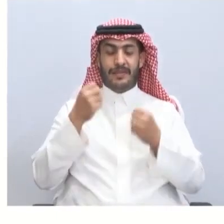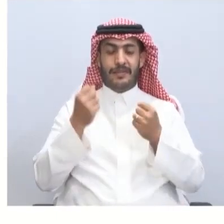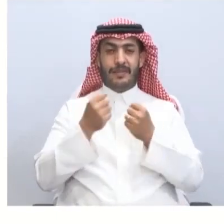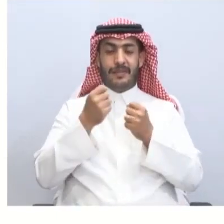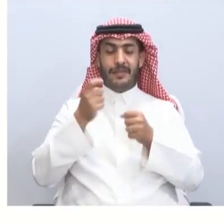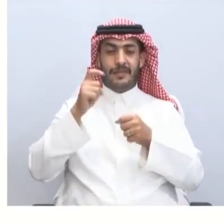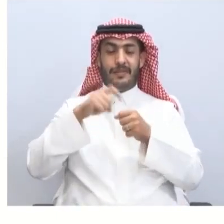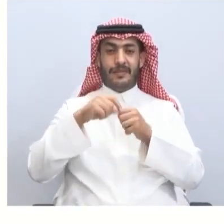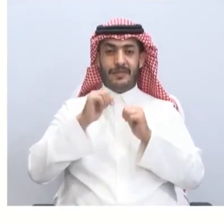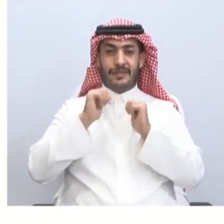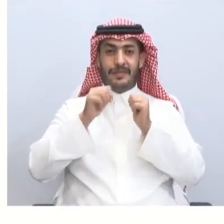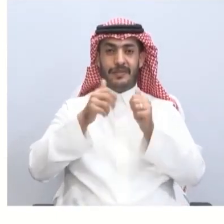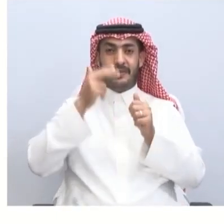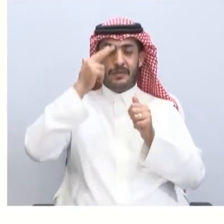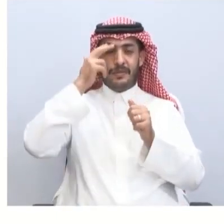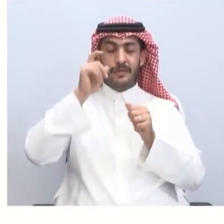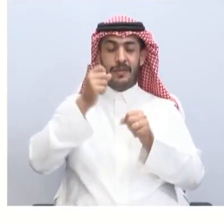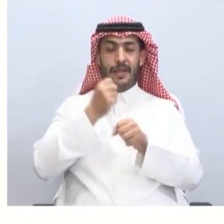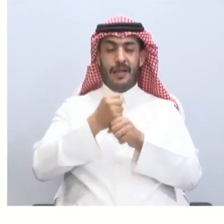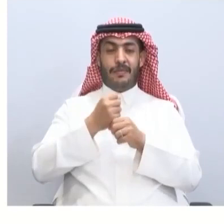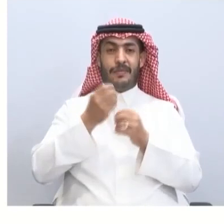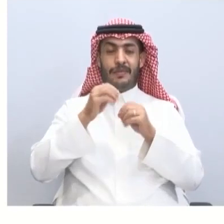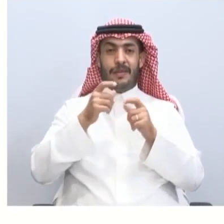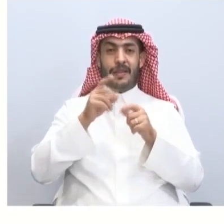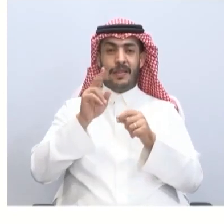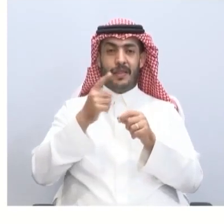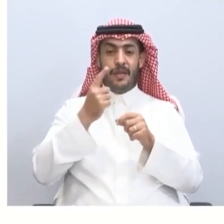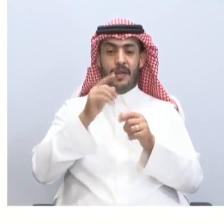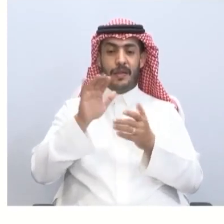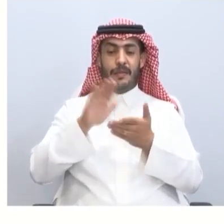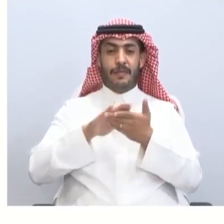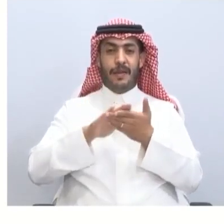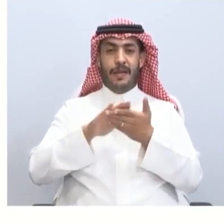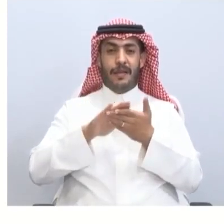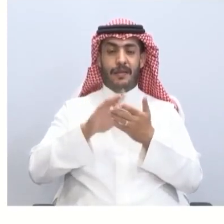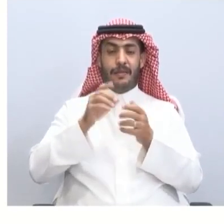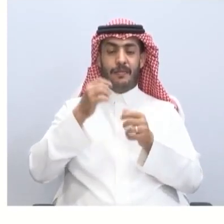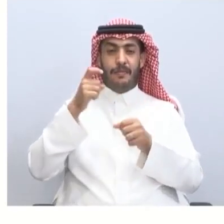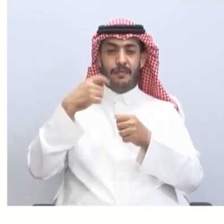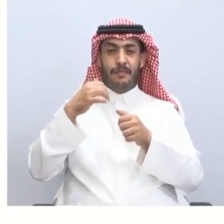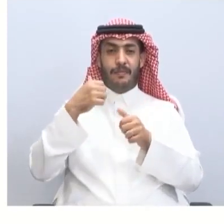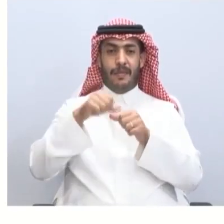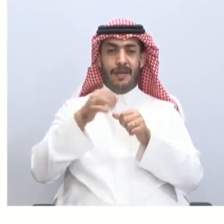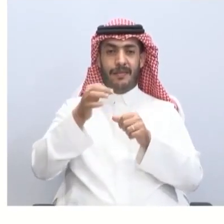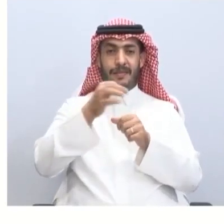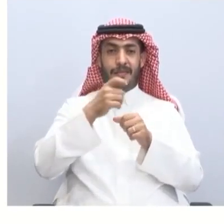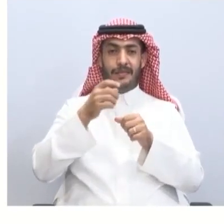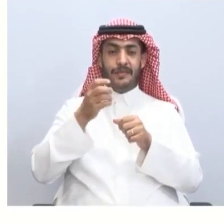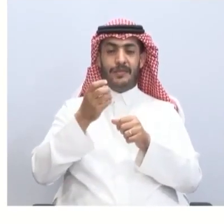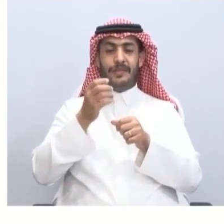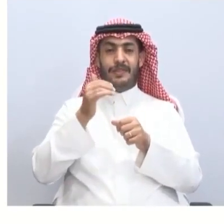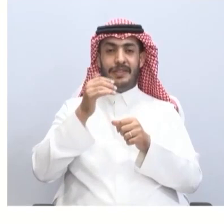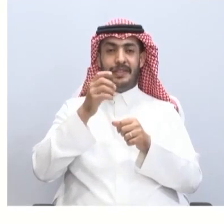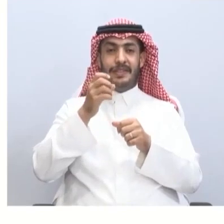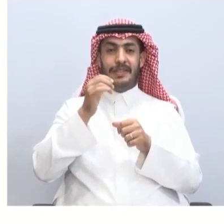الدوله السعوديه الاولى العمل لتوحيد البلاد في بقيه مناطق شبه الجزيره العربيه